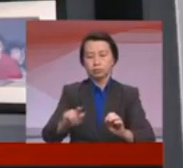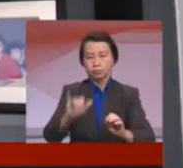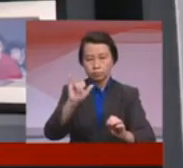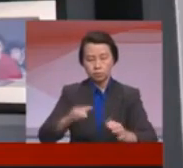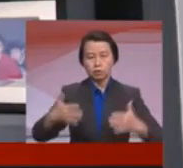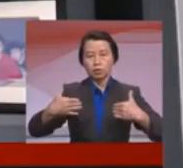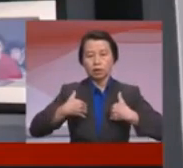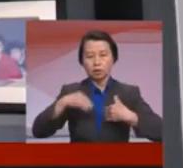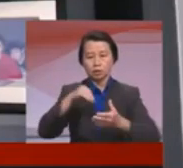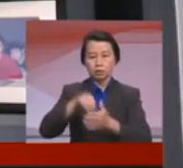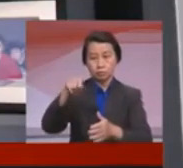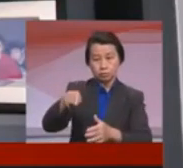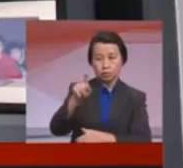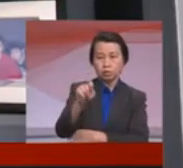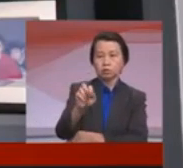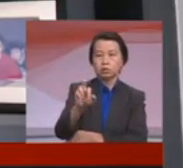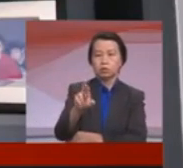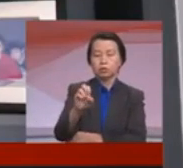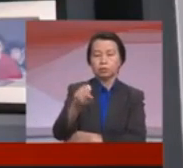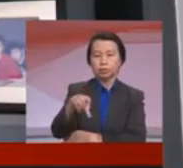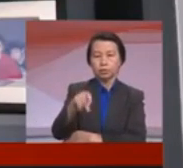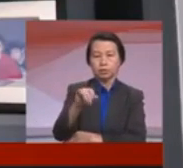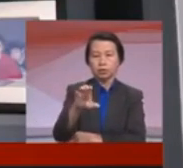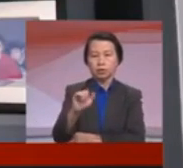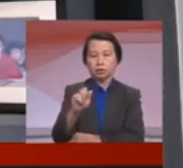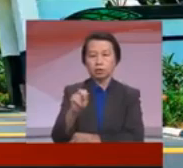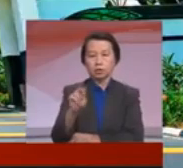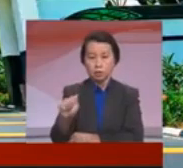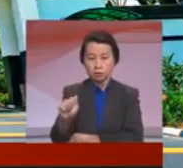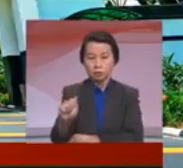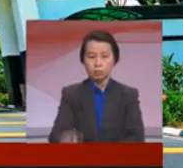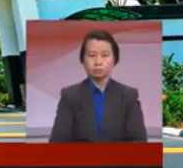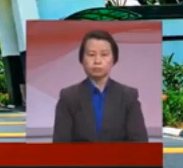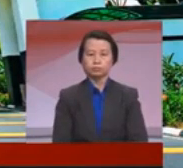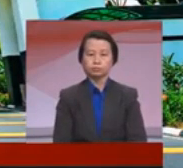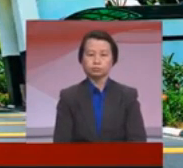di Tropicana Golf and Country Resort.